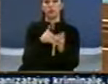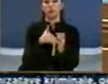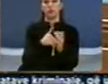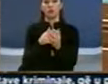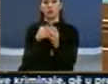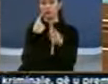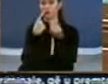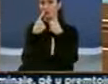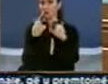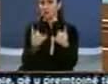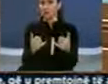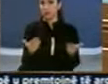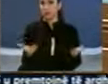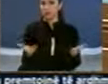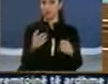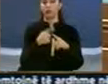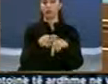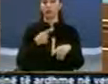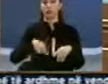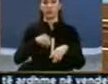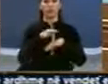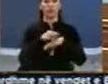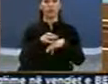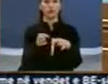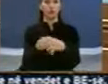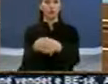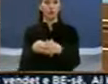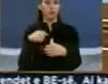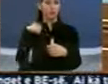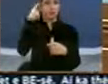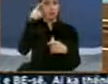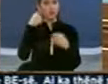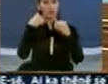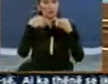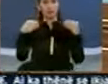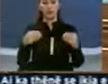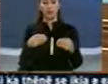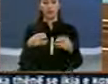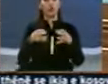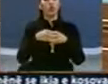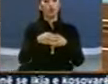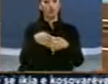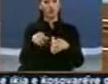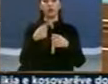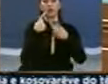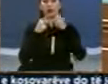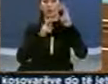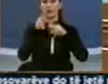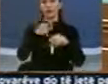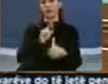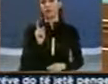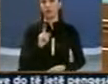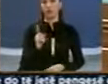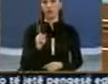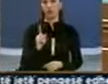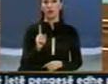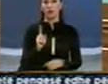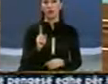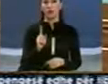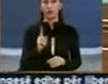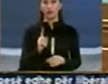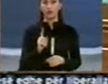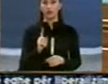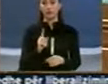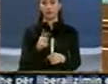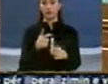diskutu, dhe ne si shefat grupeve, u mendoj që duhet të flasim në emër të grupeve dhe këtu nuk duhet këtë debat, sepse